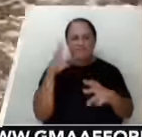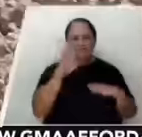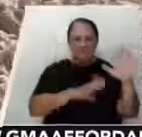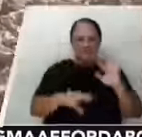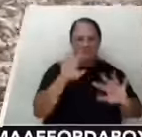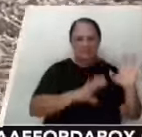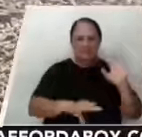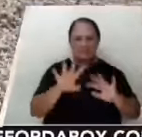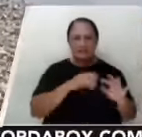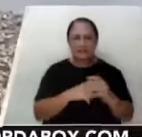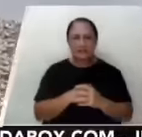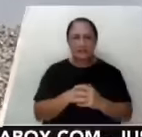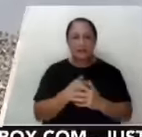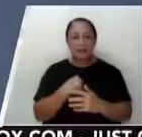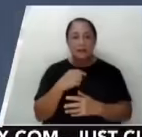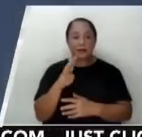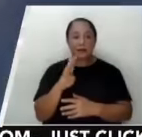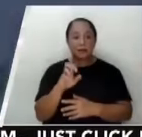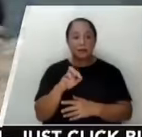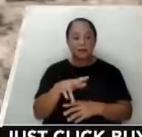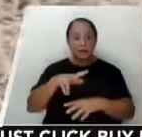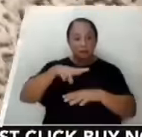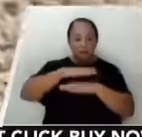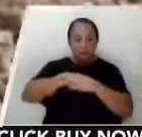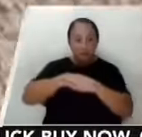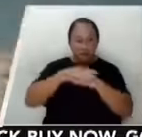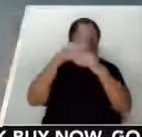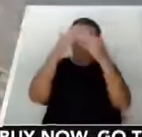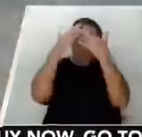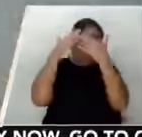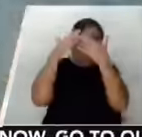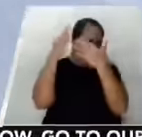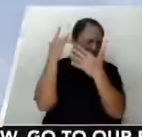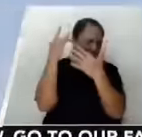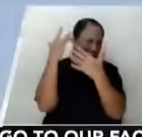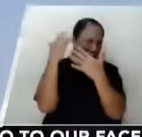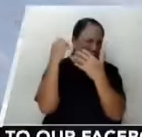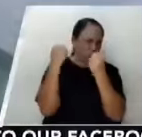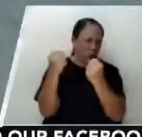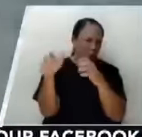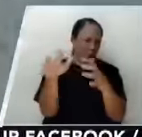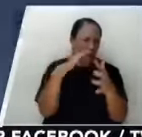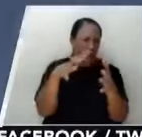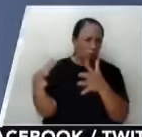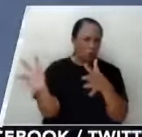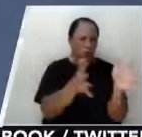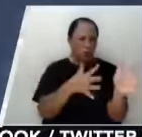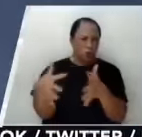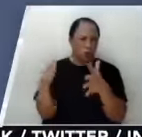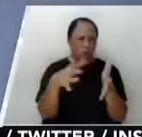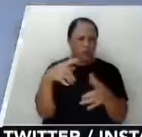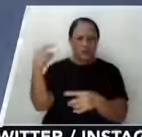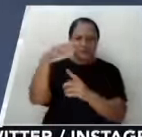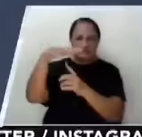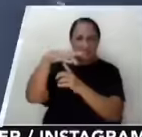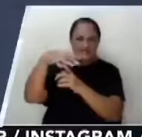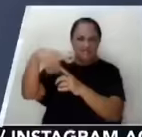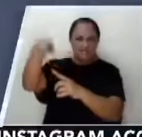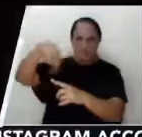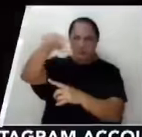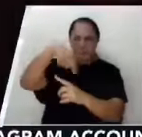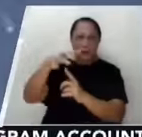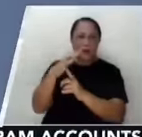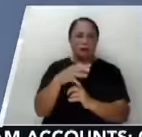tauhan ng BFAR at nagtakip ng muka para sa lagi ng hangin mula sa LEC. Dahil din sa hangin kung